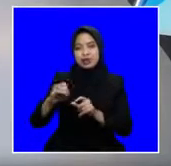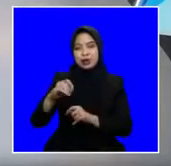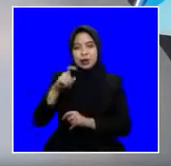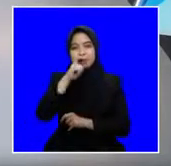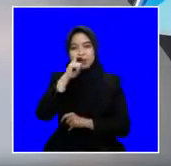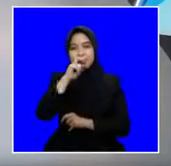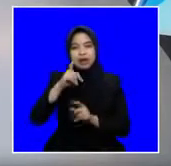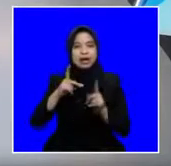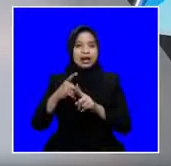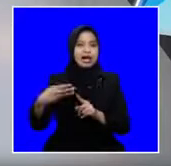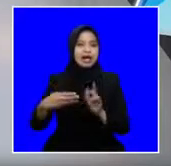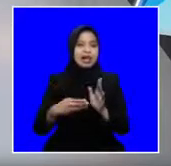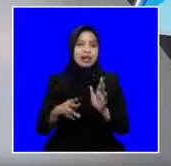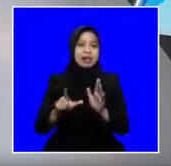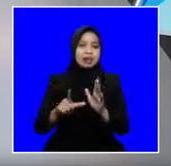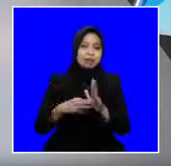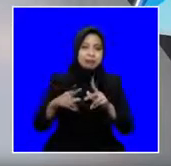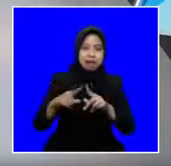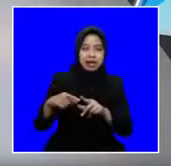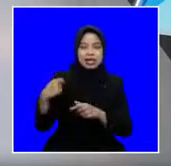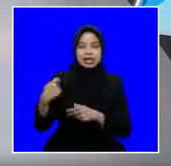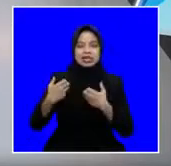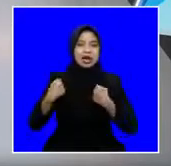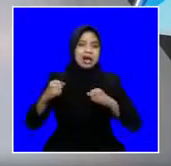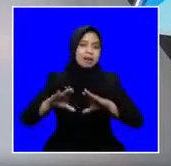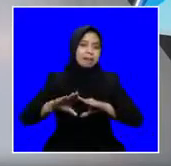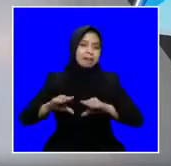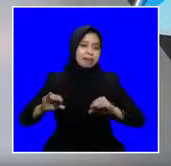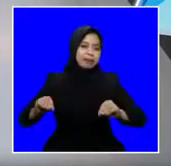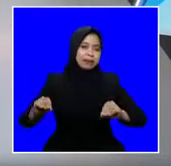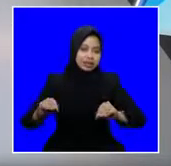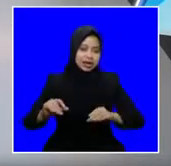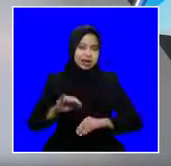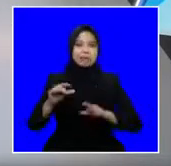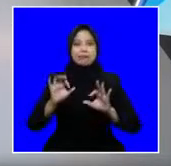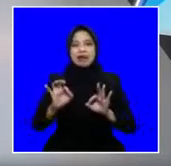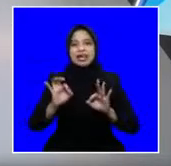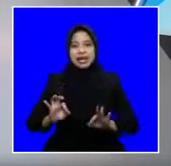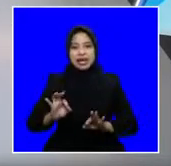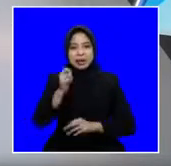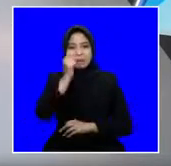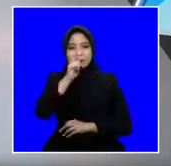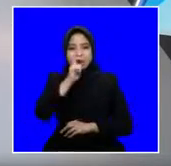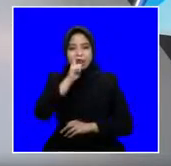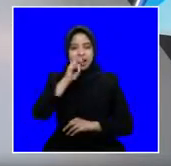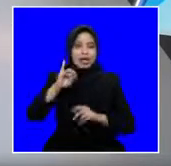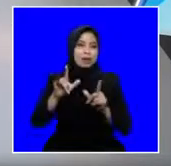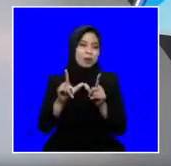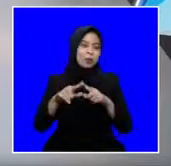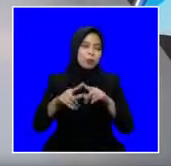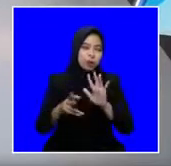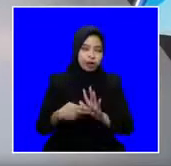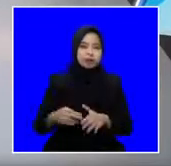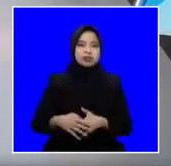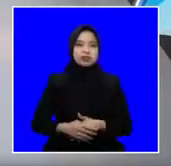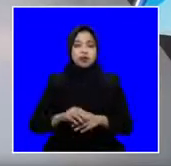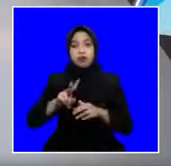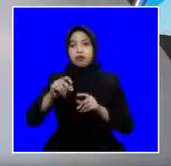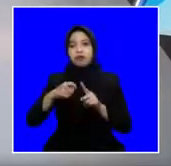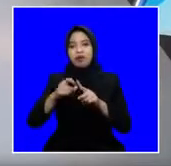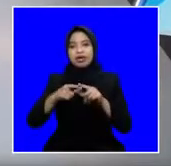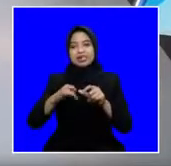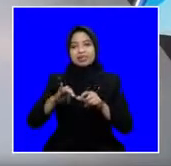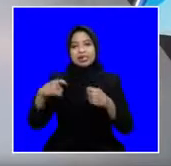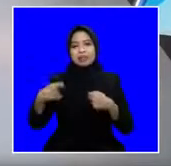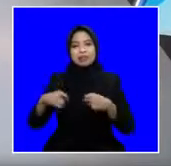Bapak Hilmar Farid, Dirjen Guru dan Ketenagakerjaan Kementerian Pendidikan dan Kebudayaan, Bapak Iwan Syahril, Dirjen Pendidikan Vokasi